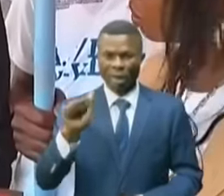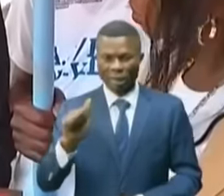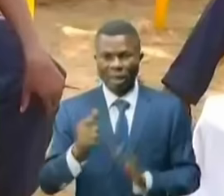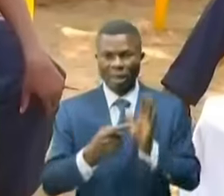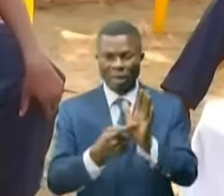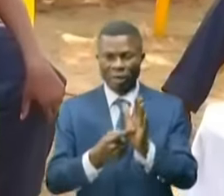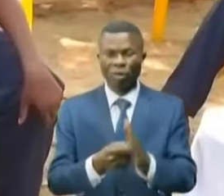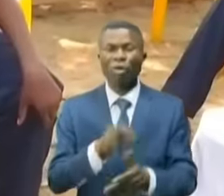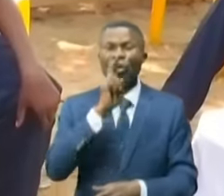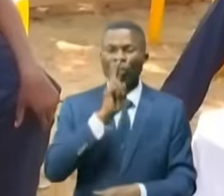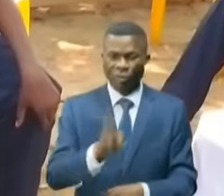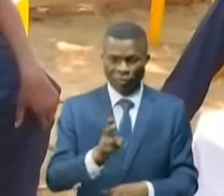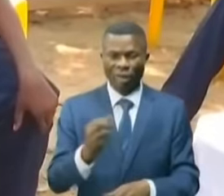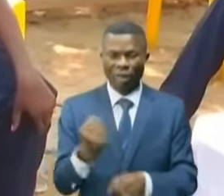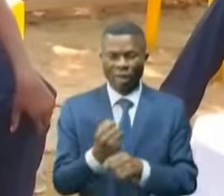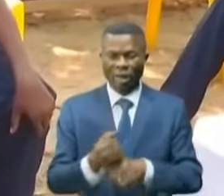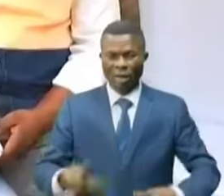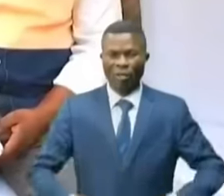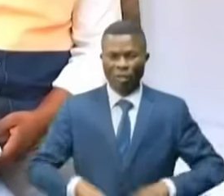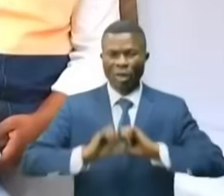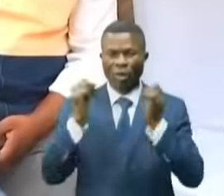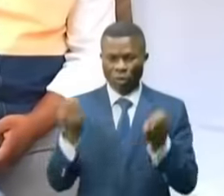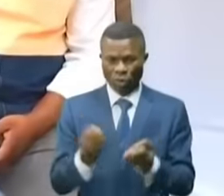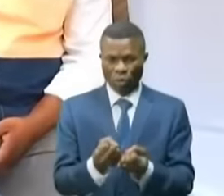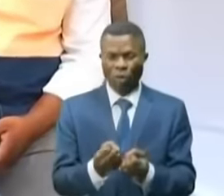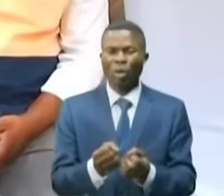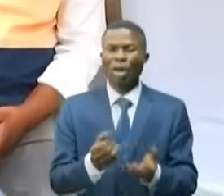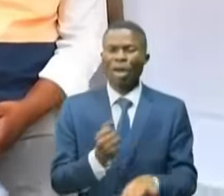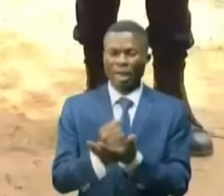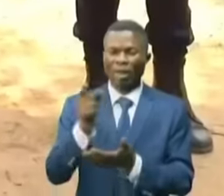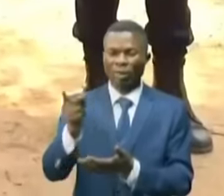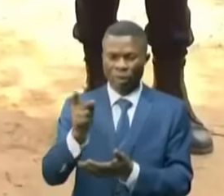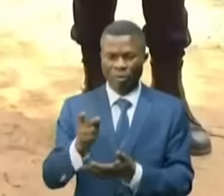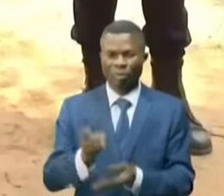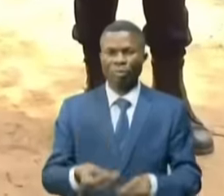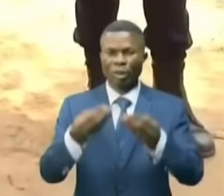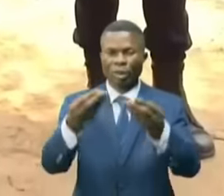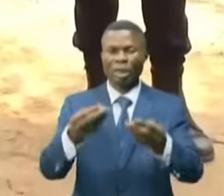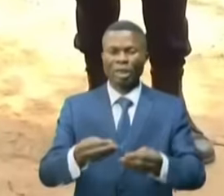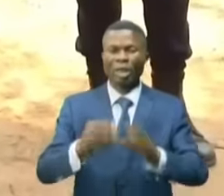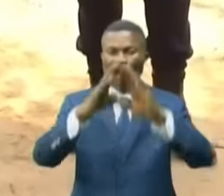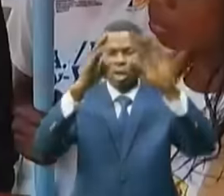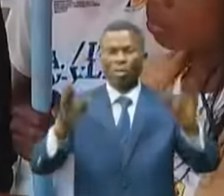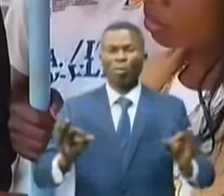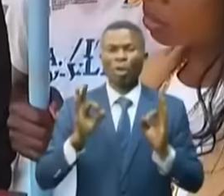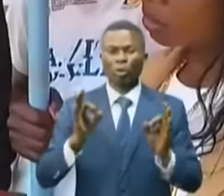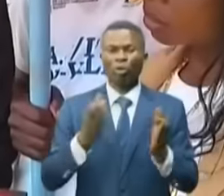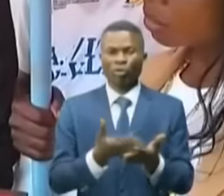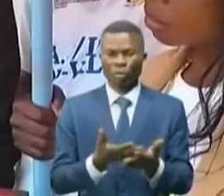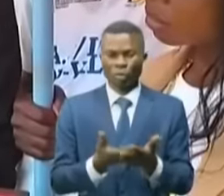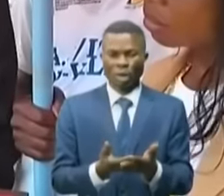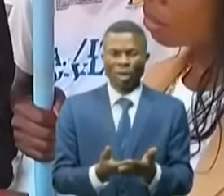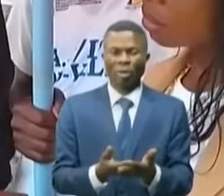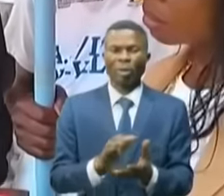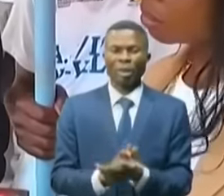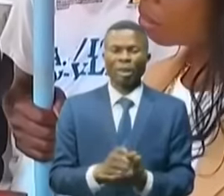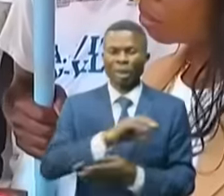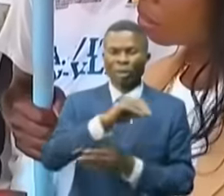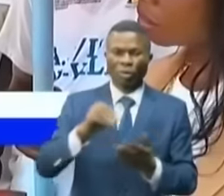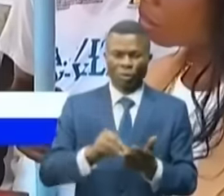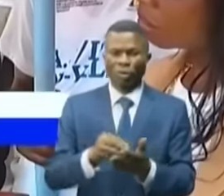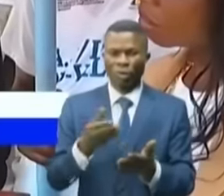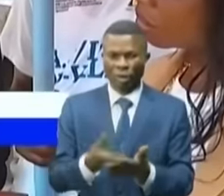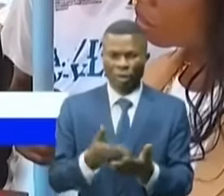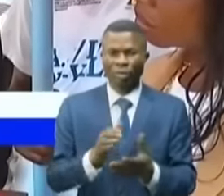la réintégration des jeunes dans la société l'a poussé à octroyer deux locaux au centre. Grande est ma joie